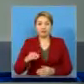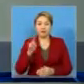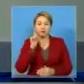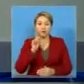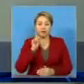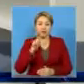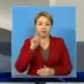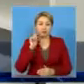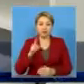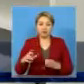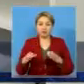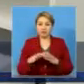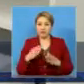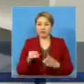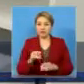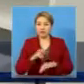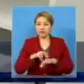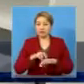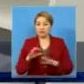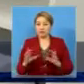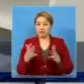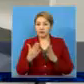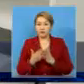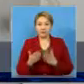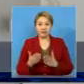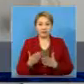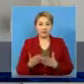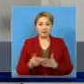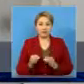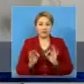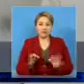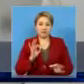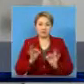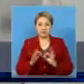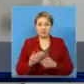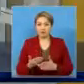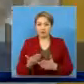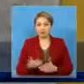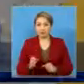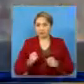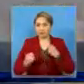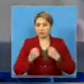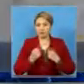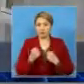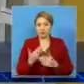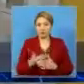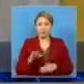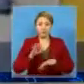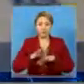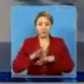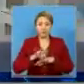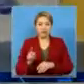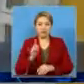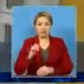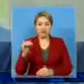находится в зеленой зоне. Санитарно-эпидемиологическая ситуация характеризуется как стабильная, но напряженная. Пик заболеваемости